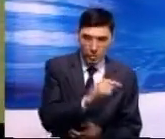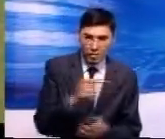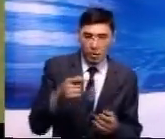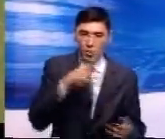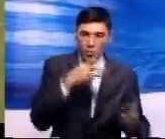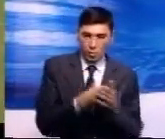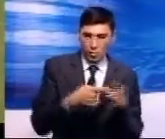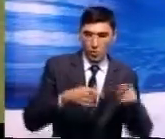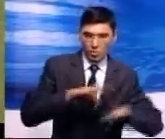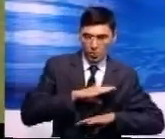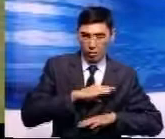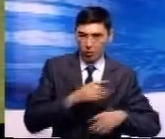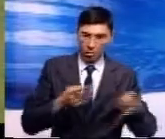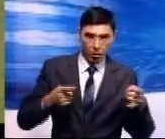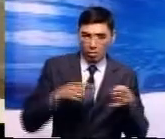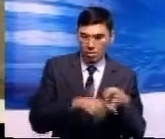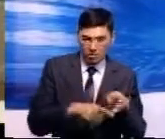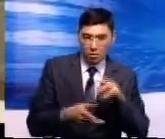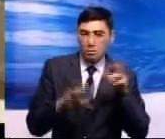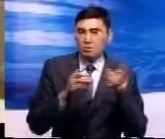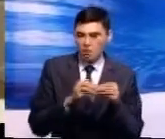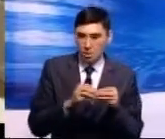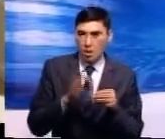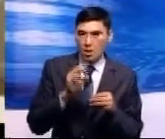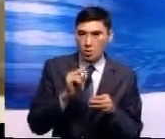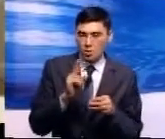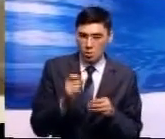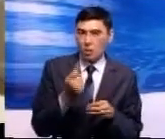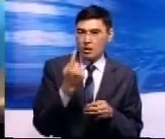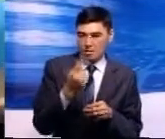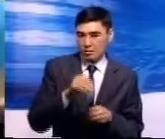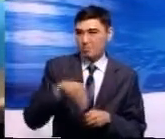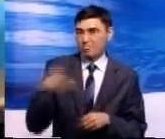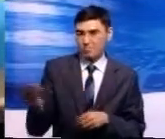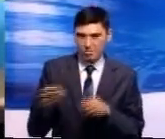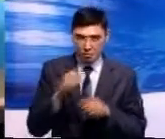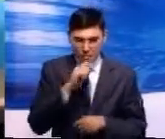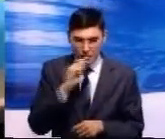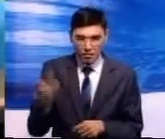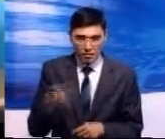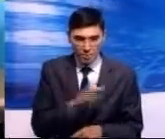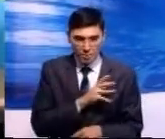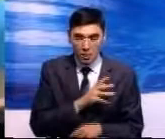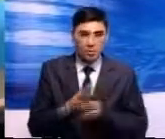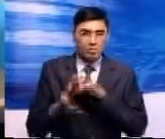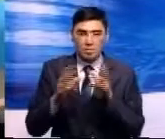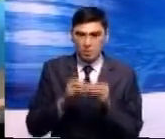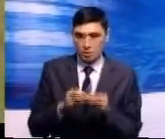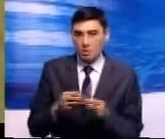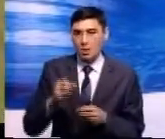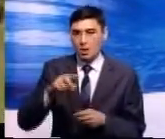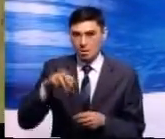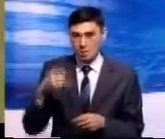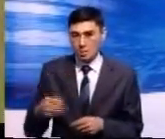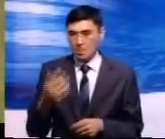ворота автогол и подарили алтайцам еще одно очко. По итогам матча Алтай одержал очередную уверенную победу со счетом 5-1. Отметим,